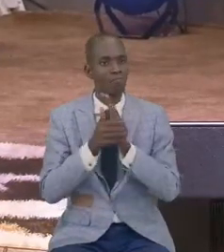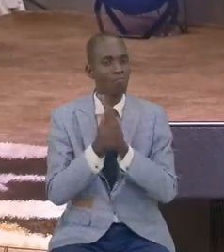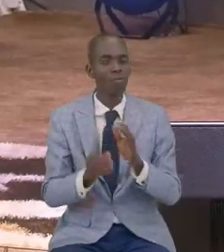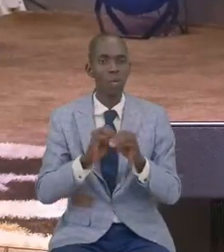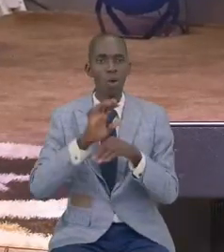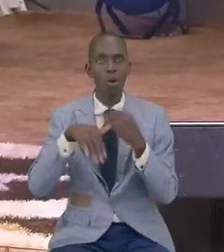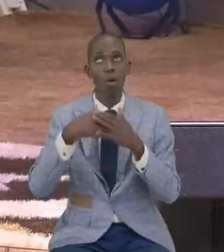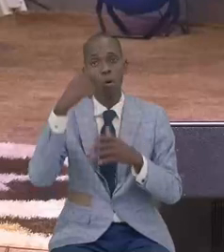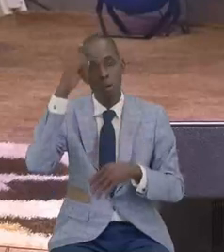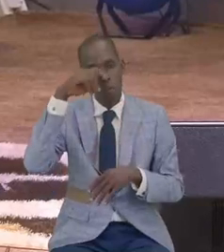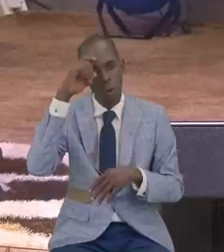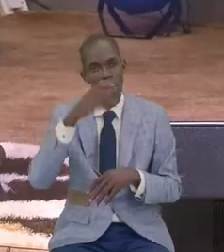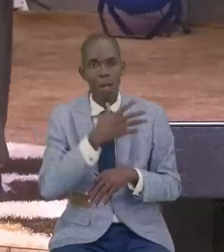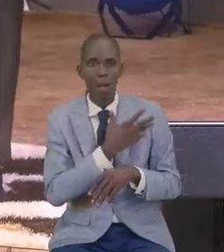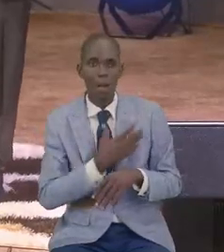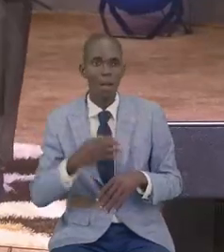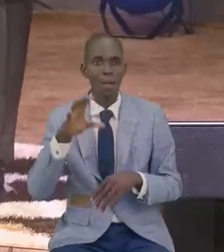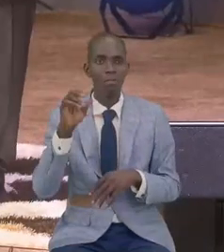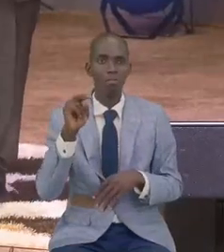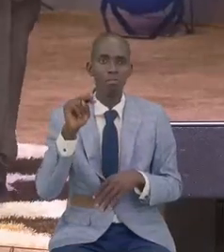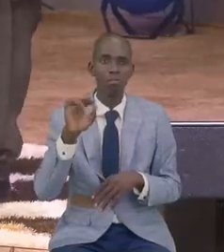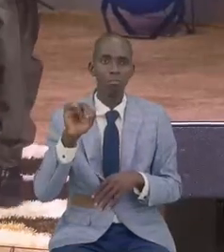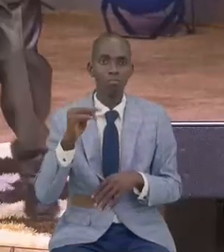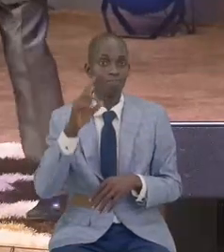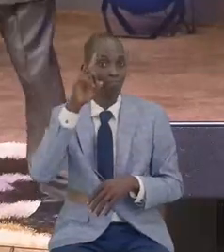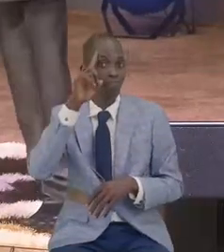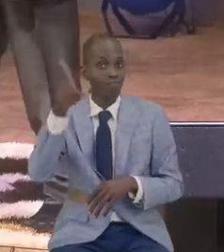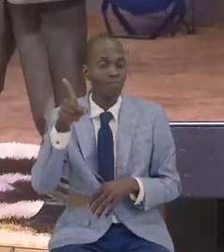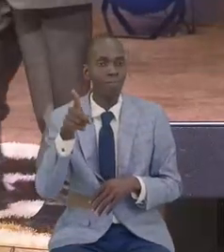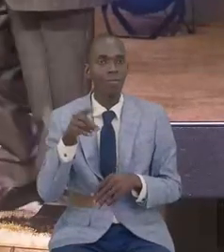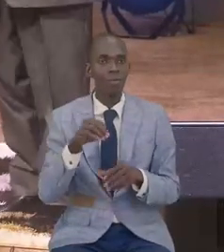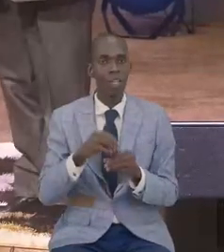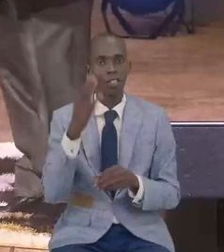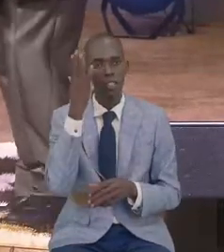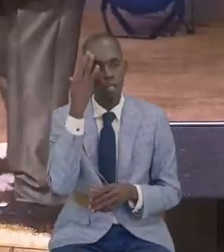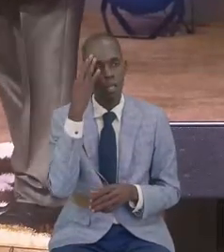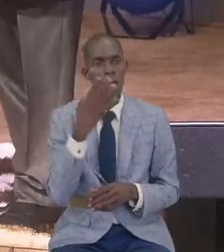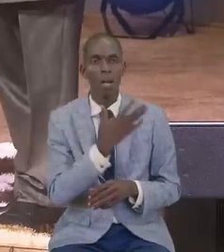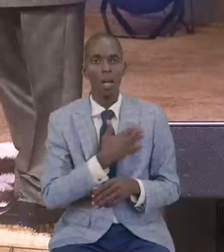sagesse, d'intelligence et d'instruction,